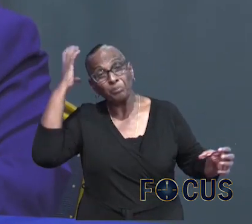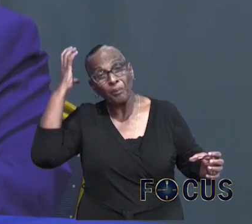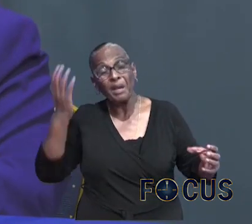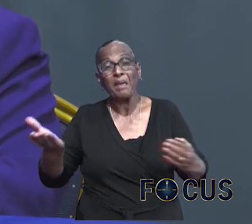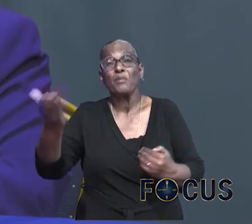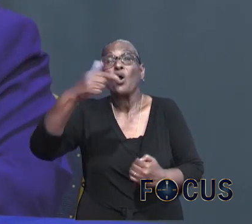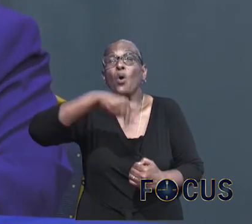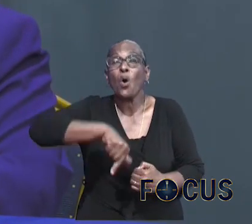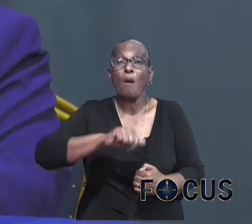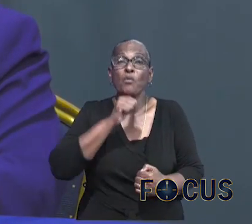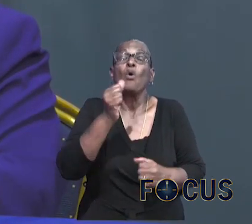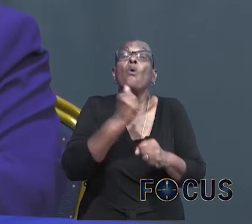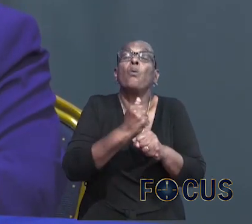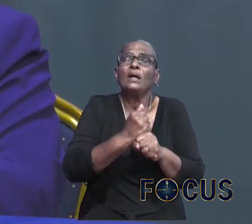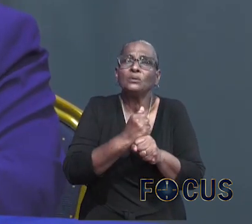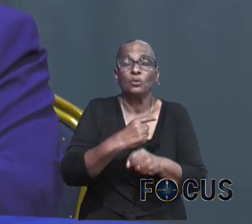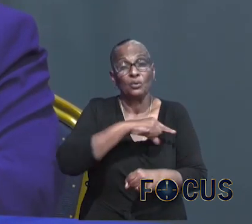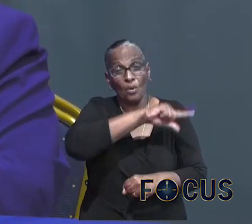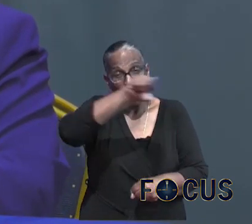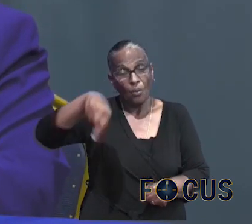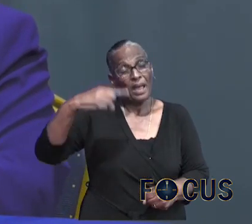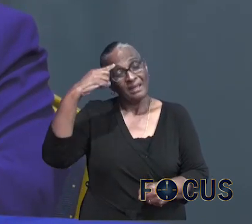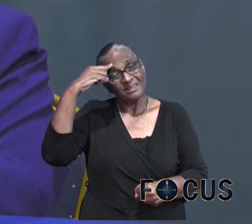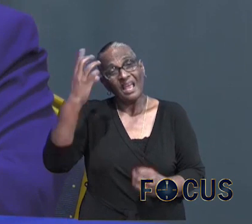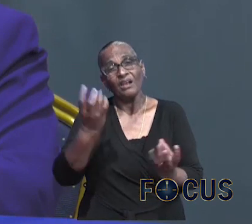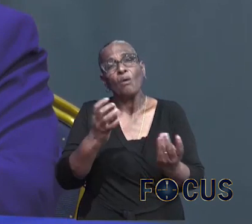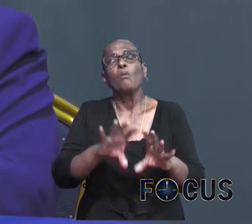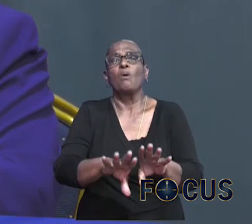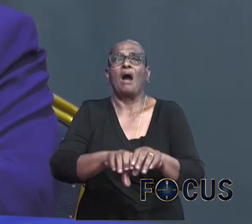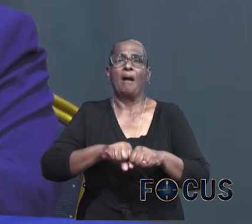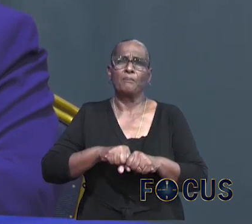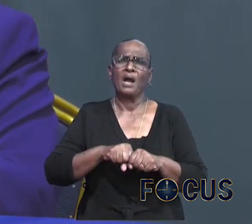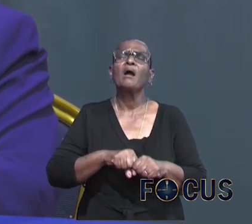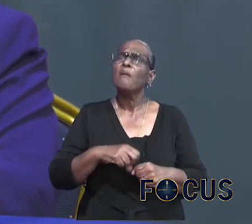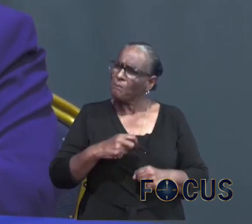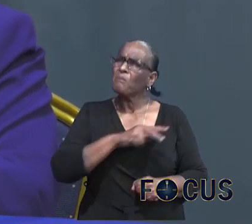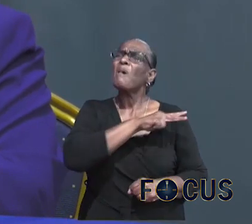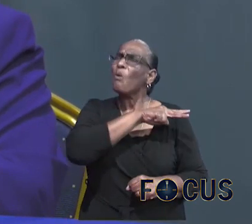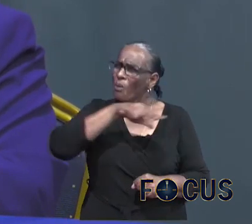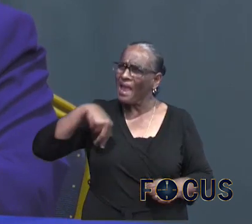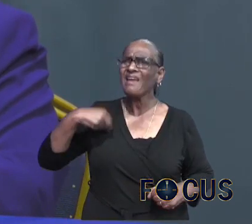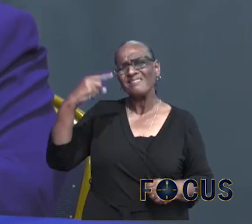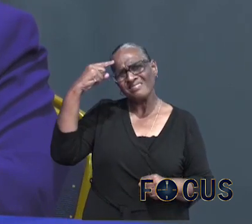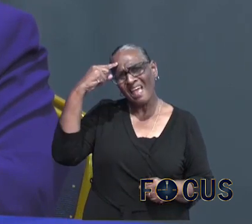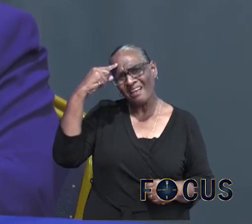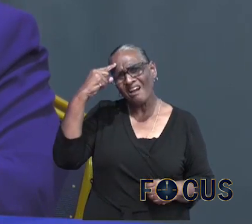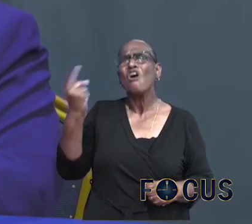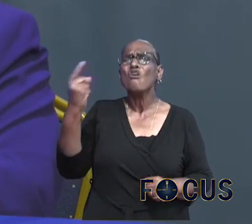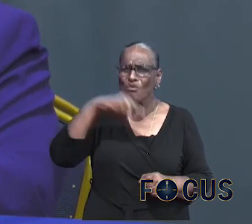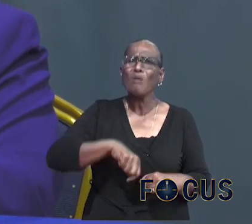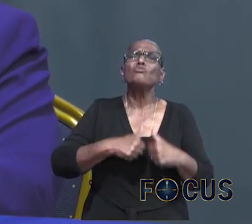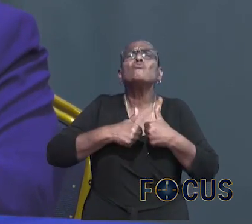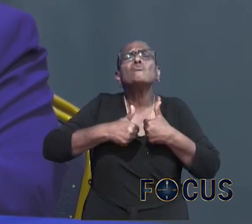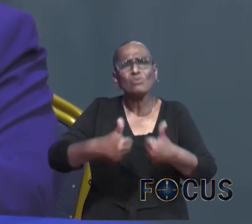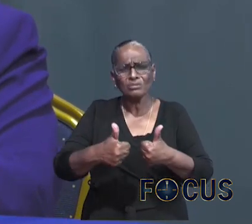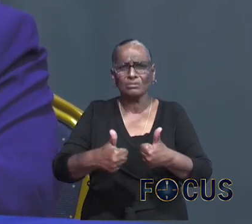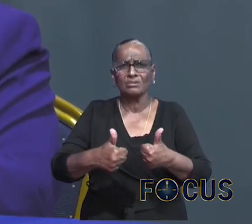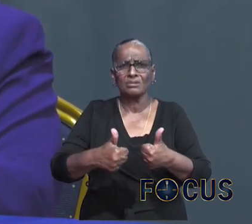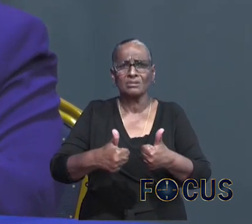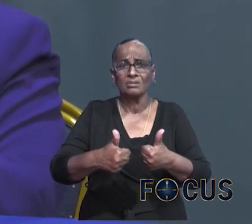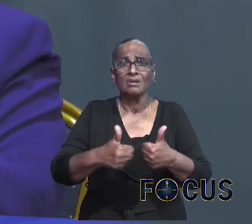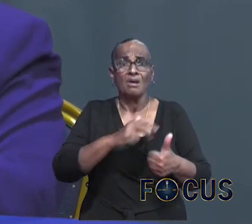u gerust, zouden we zeggen, het komt goed wat dat betreft. Ik kreeg nog